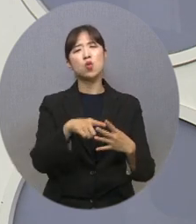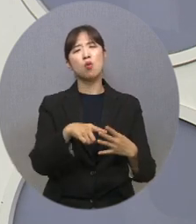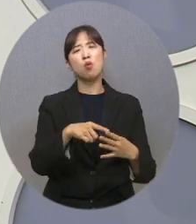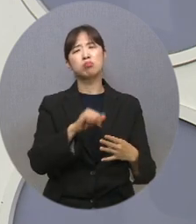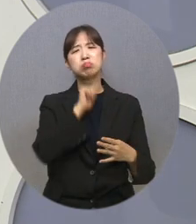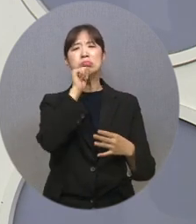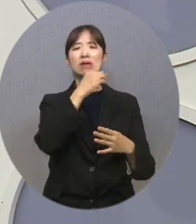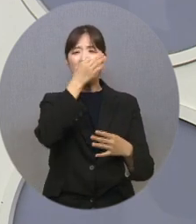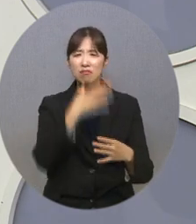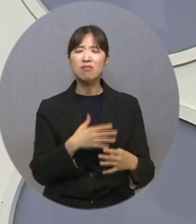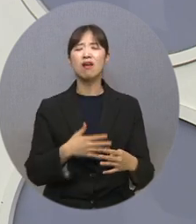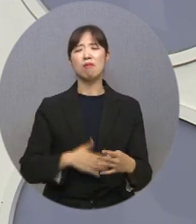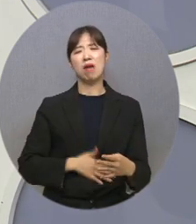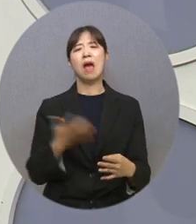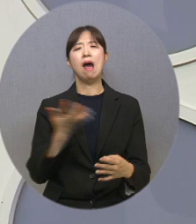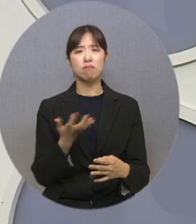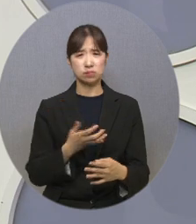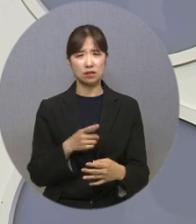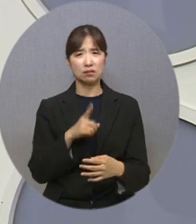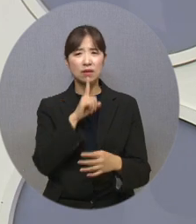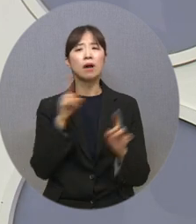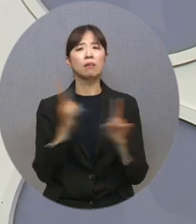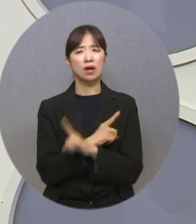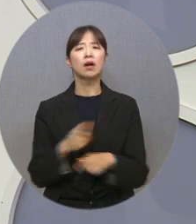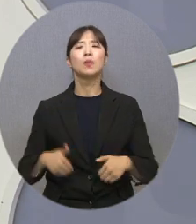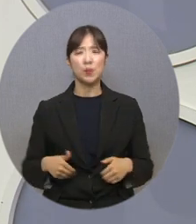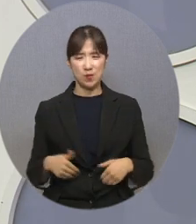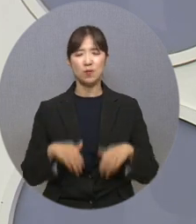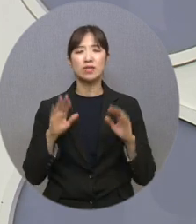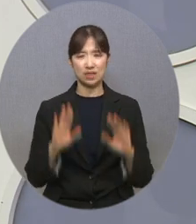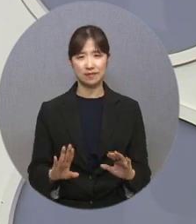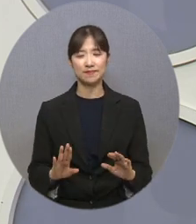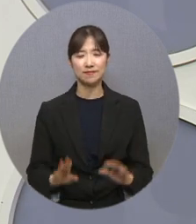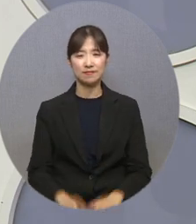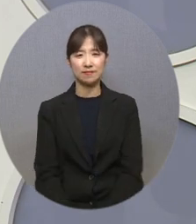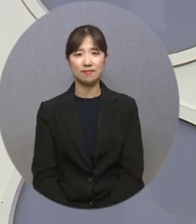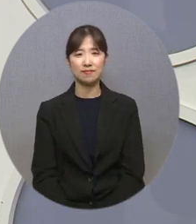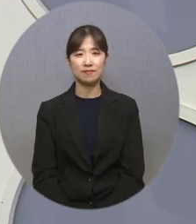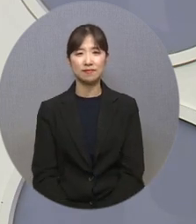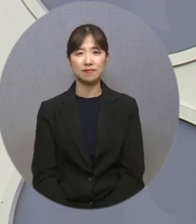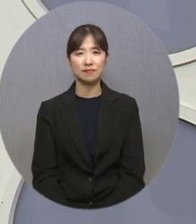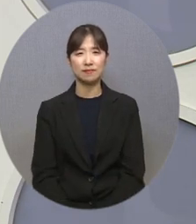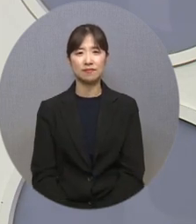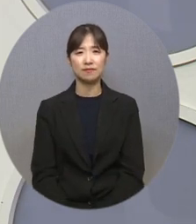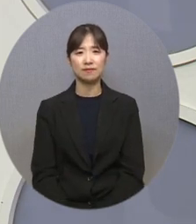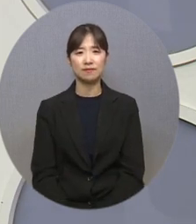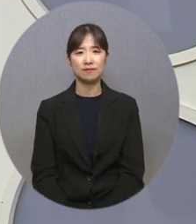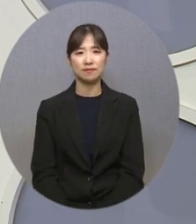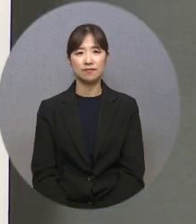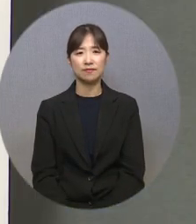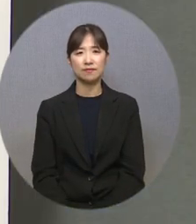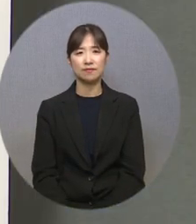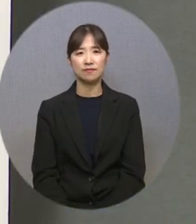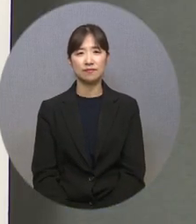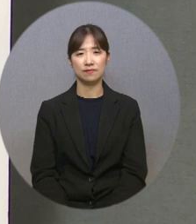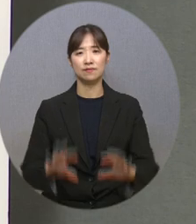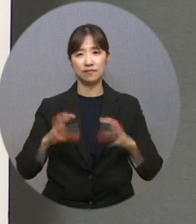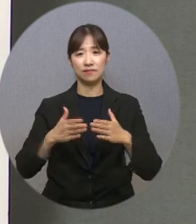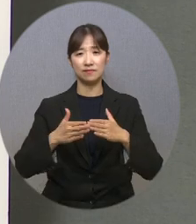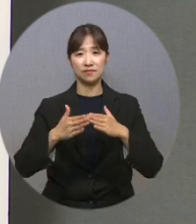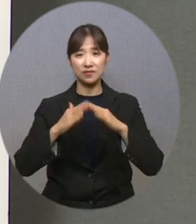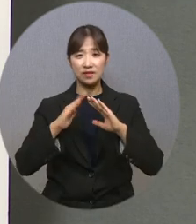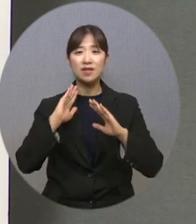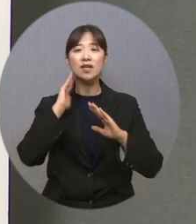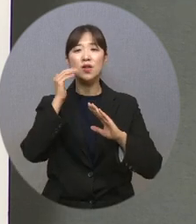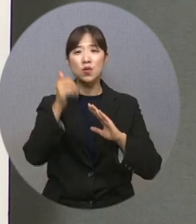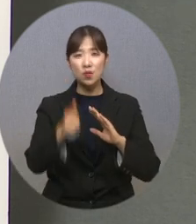그런 시대로 패러다임을 바꿔야 될 때가 지금이지 싶은 생각이 듭니다. 그 건국 대통령